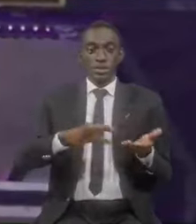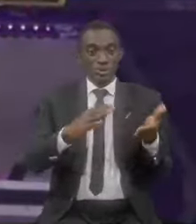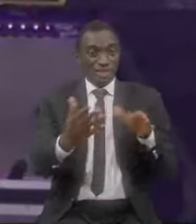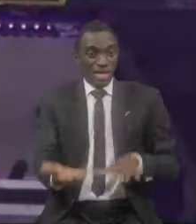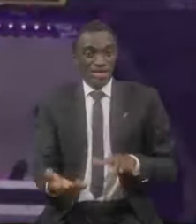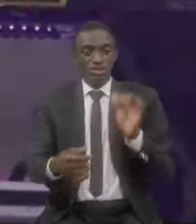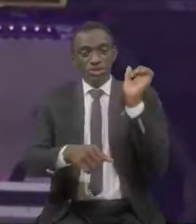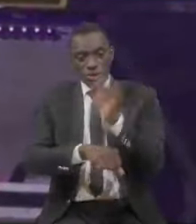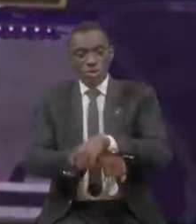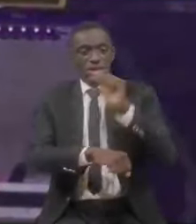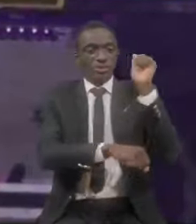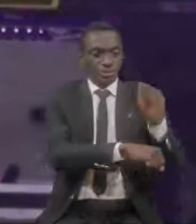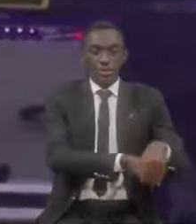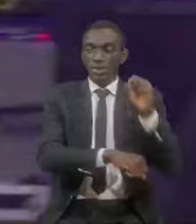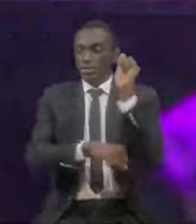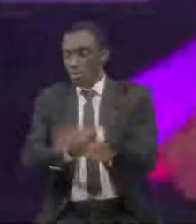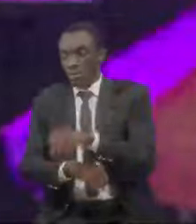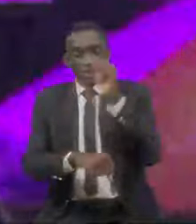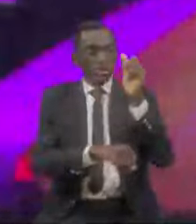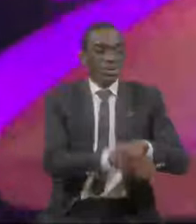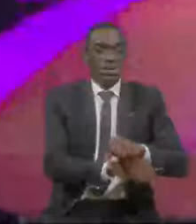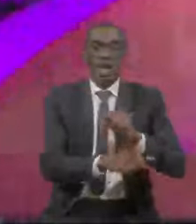la mort a vaincu tout homme.